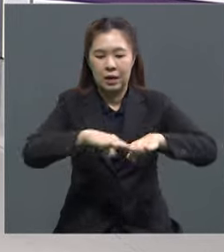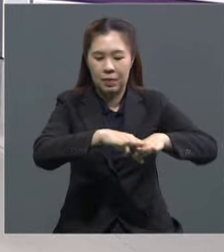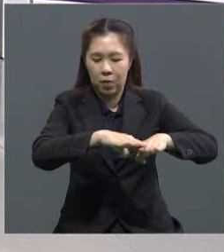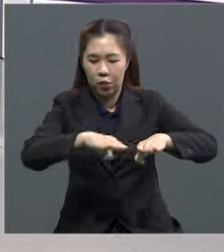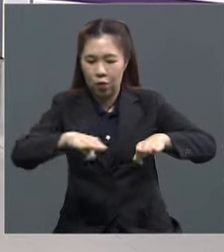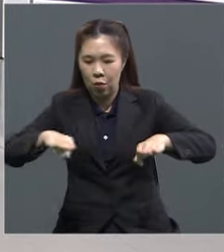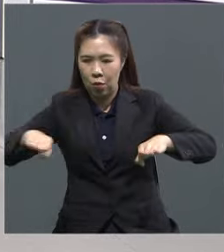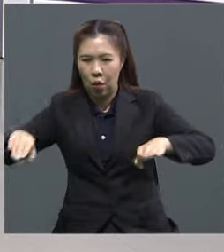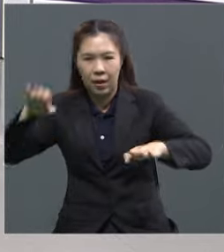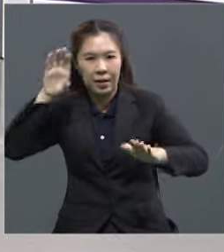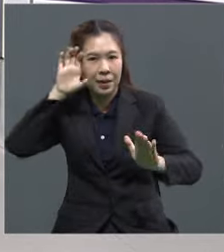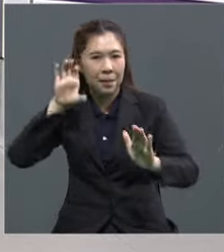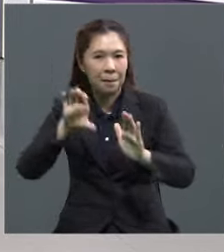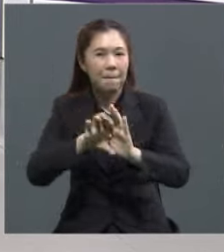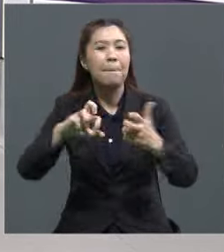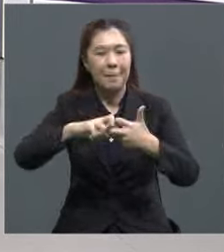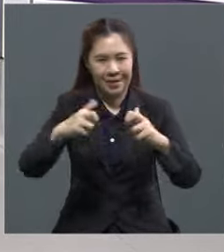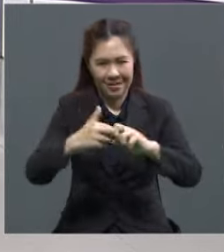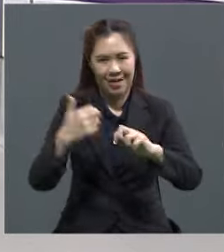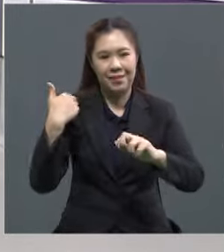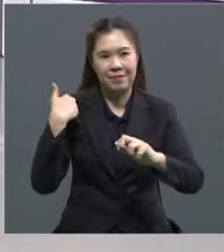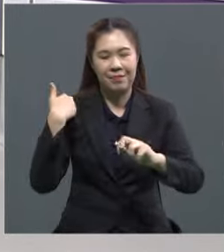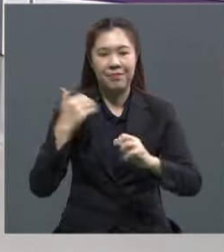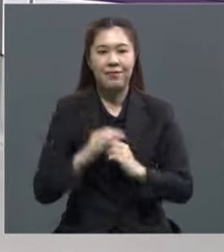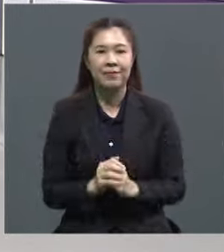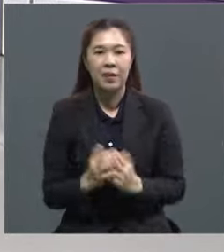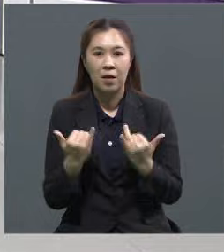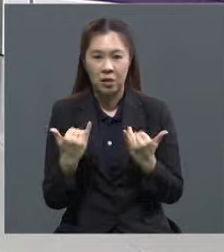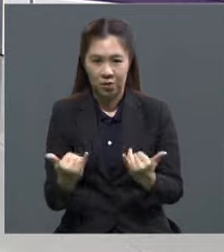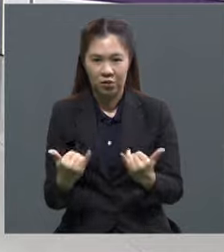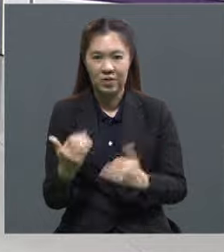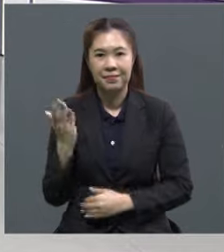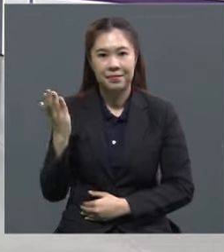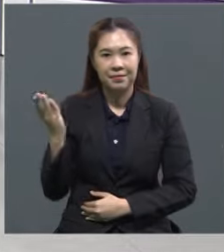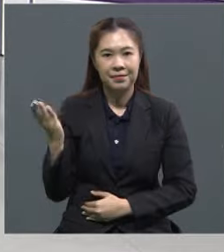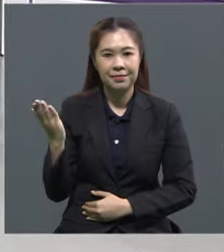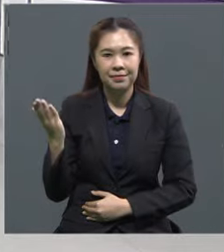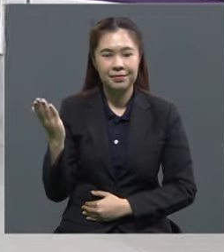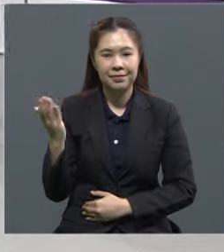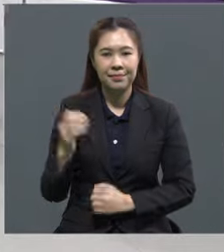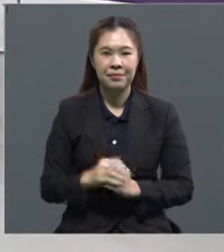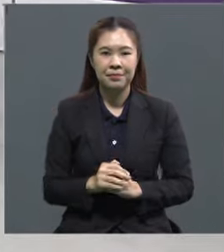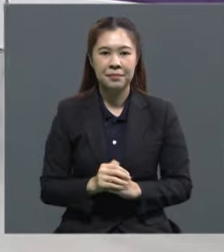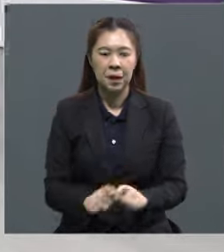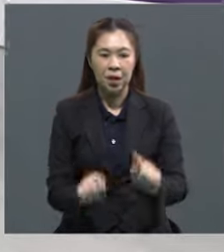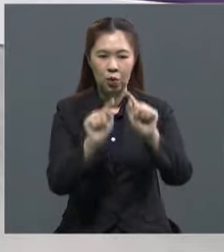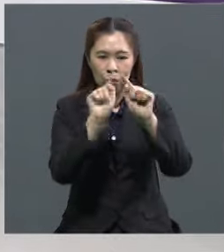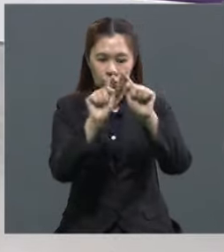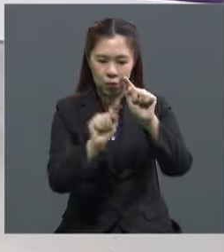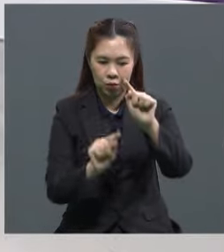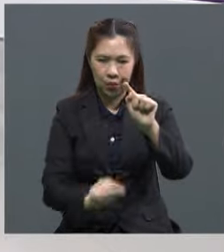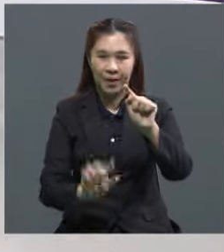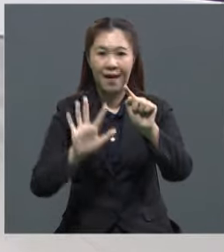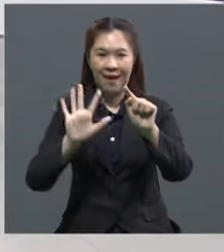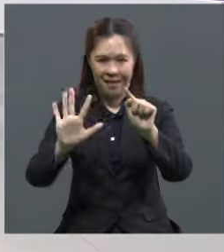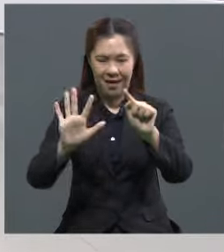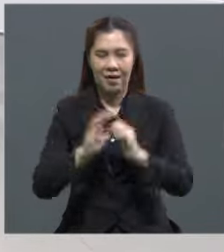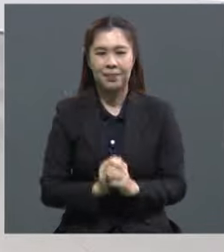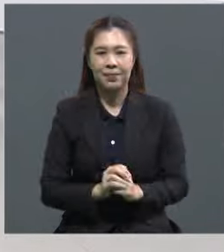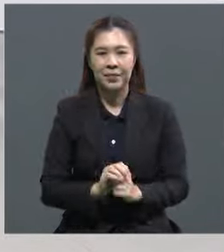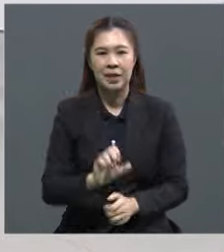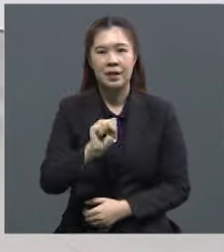ชำรุดกันซักนิดนึงว่ามันมีจุดไหนบ้างตอนนี้อัปเดตกันแล้วหลายจุดก็มีทั้งหมด 5จุดนะครับณขณะนี้ก็จะมีทางสวรรคโลก